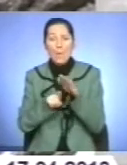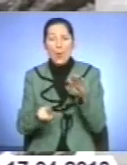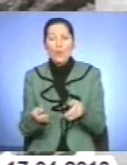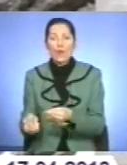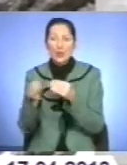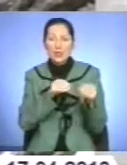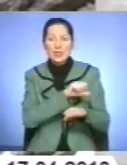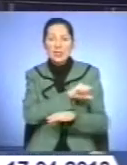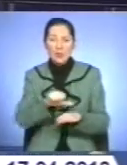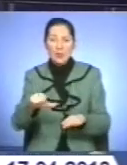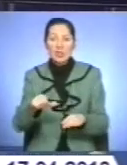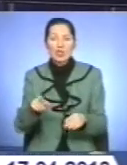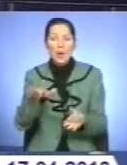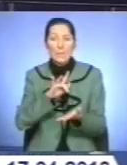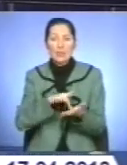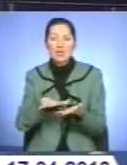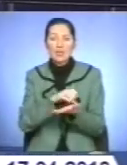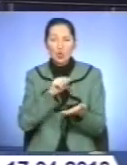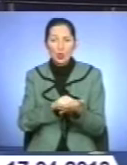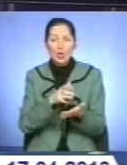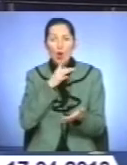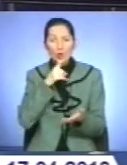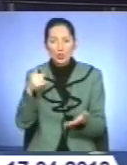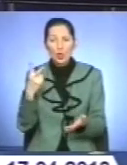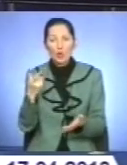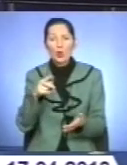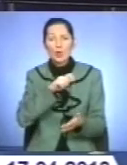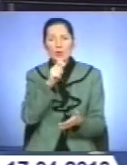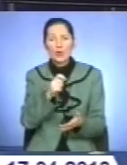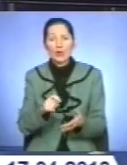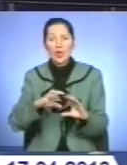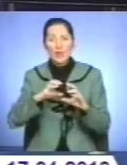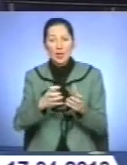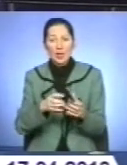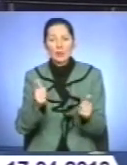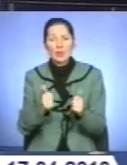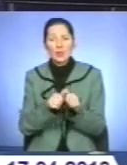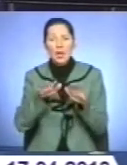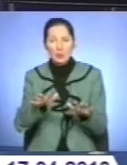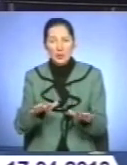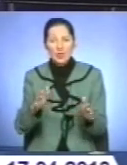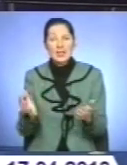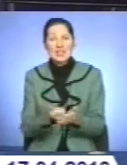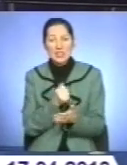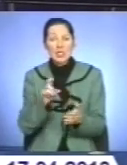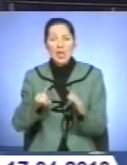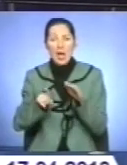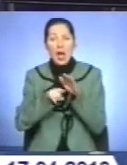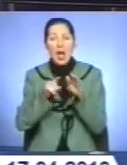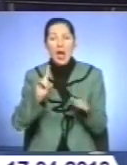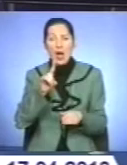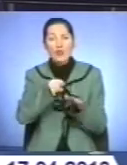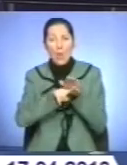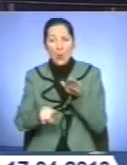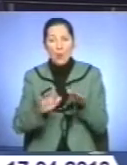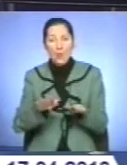словами краєзнавців, у часи Другої світової війни неподалік місця, де знайшли авіабомбу, був розташований німецький дзот, який бомбардувала